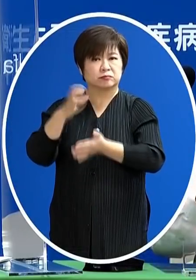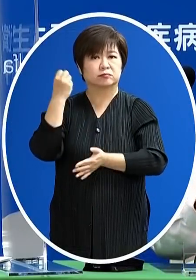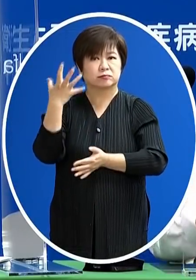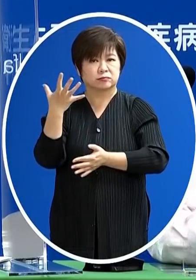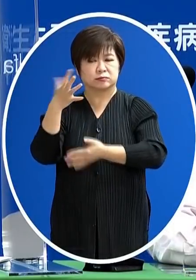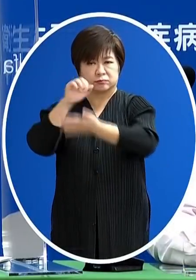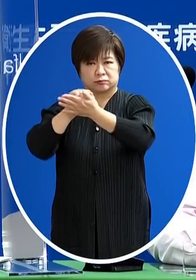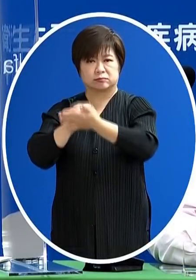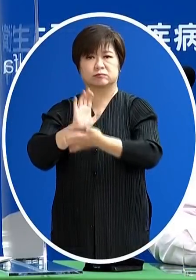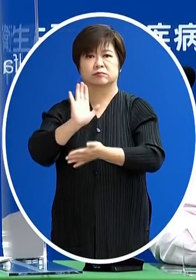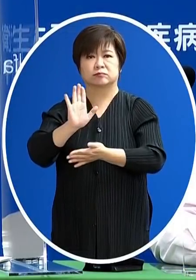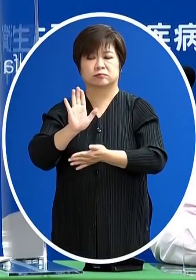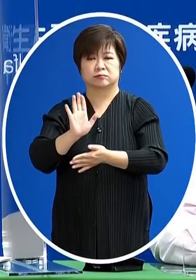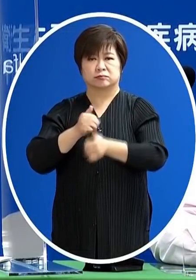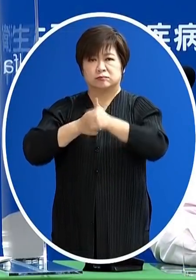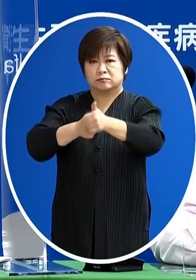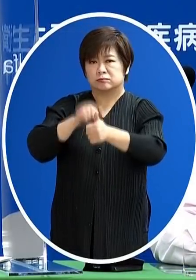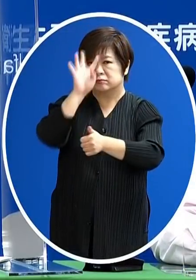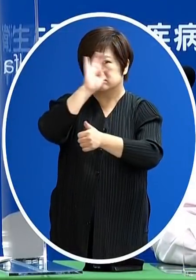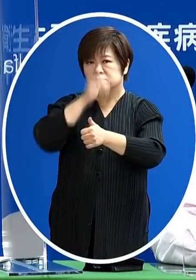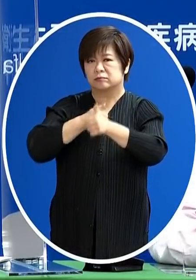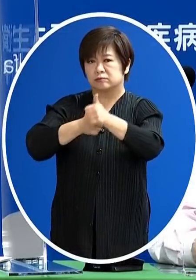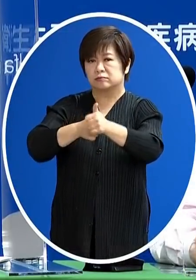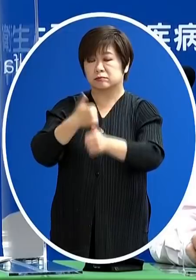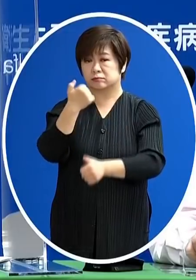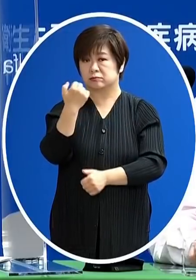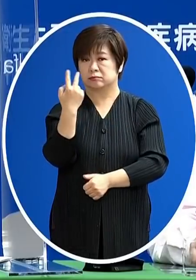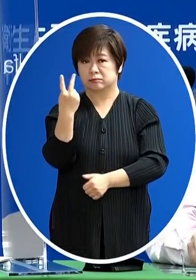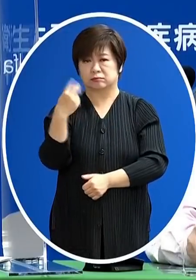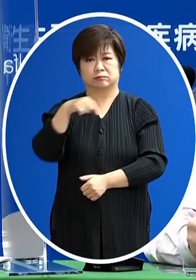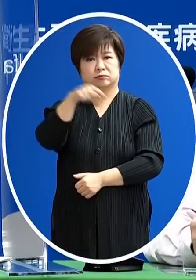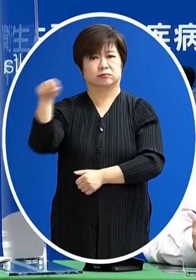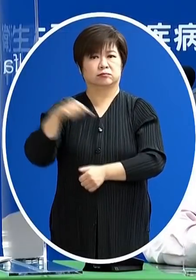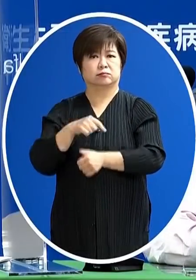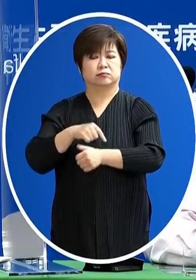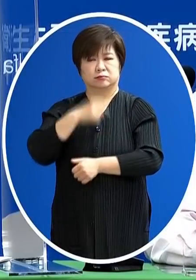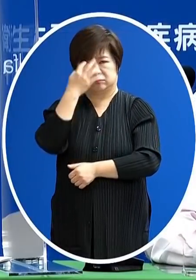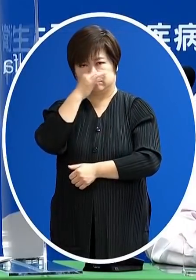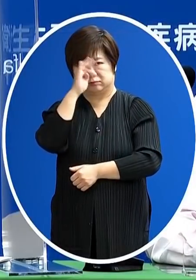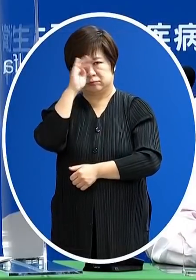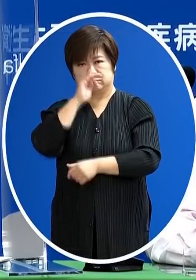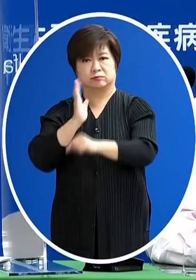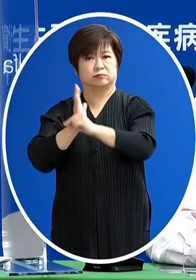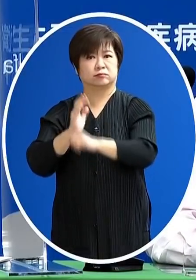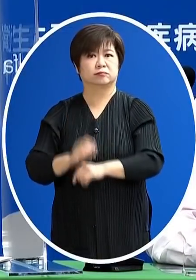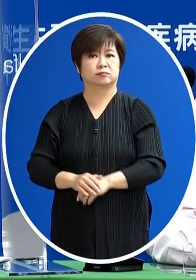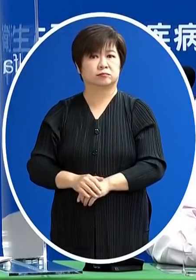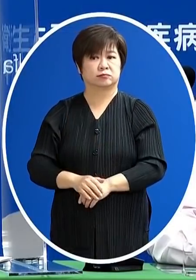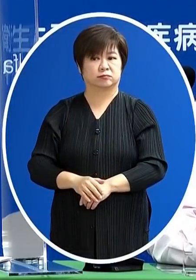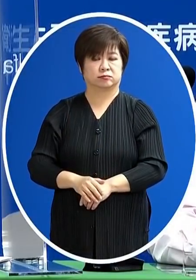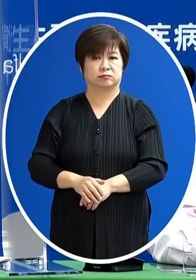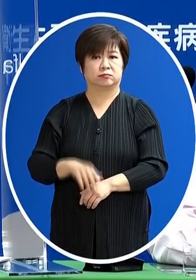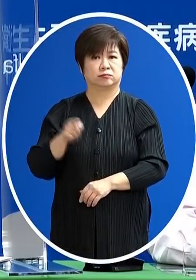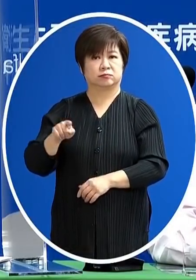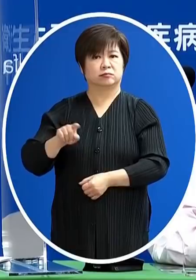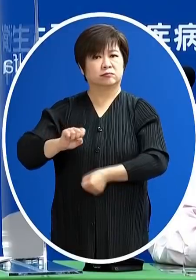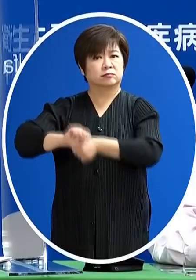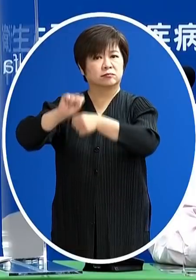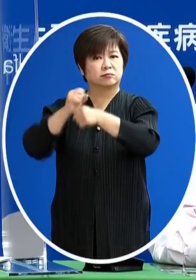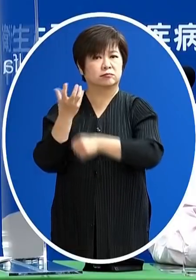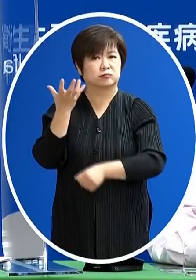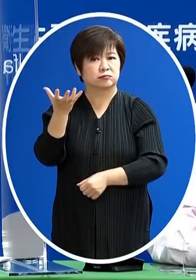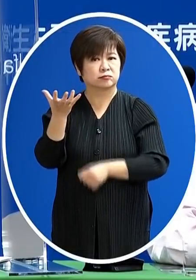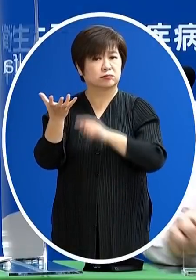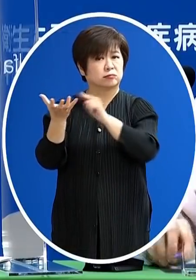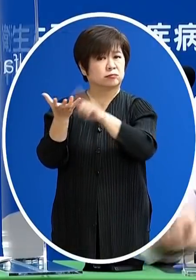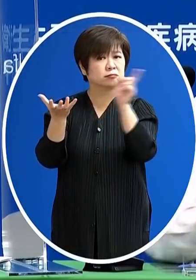所以相关的都在疫调中，有52例在疫调中。那这里面在增加的比较多，大概